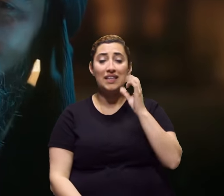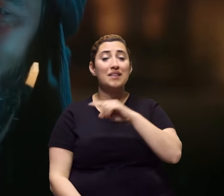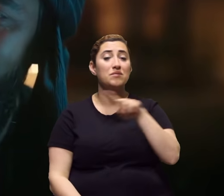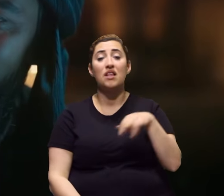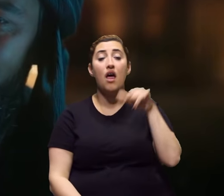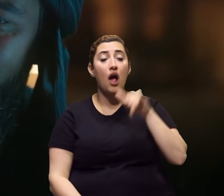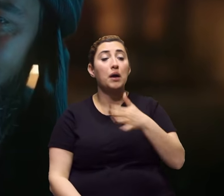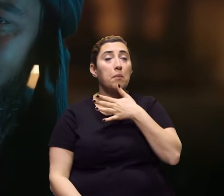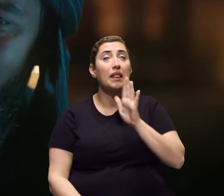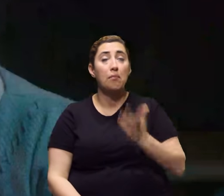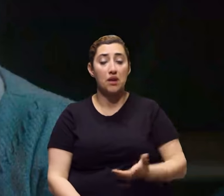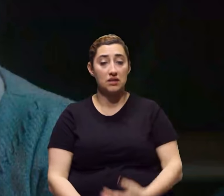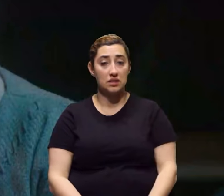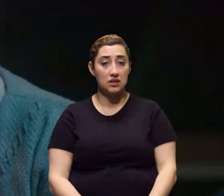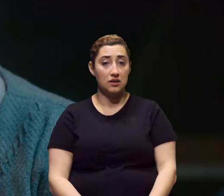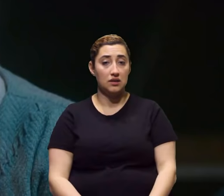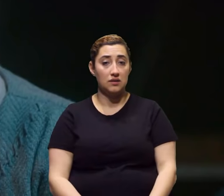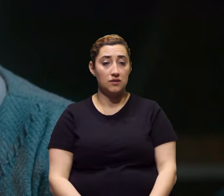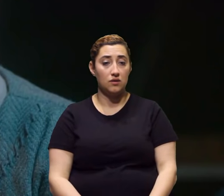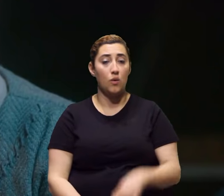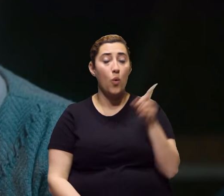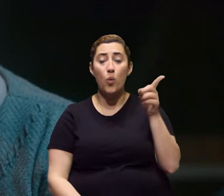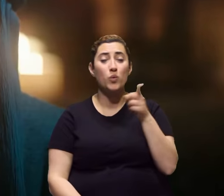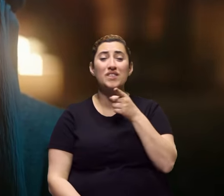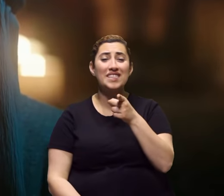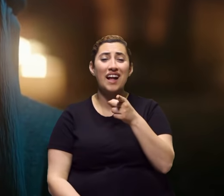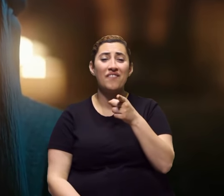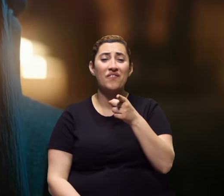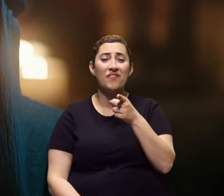Kimseler hakkı bilmez. Onu sen,